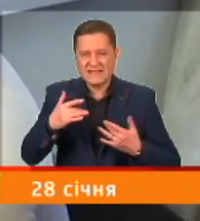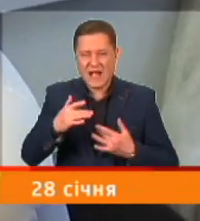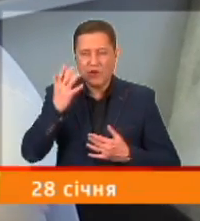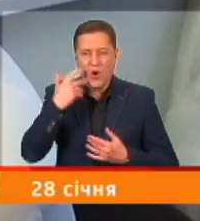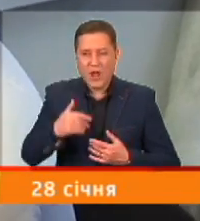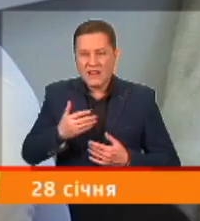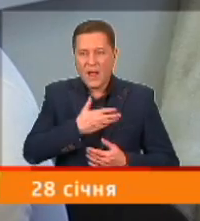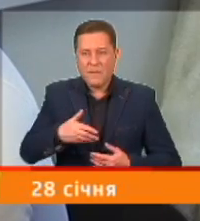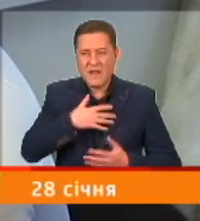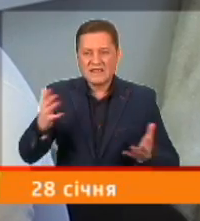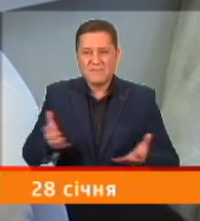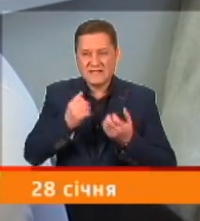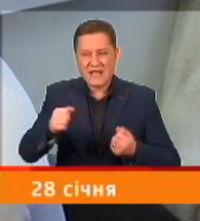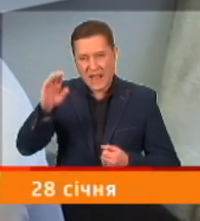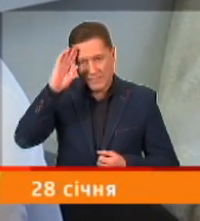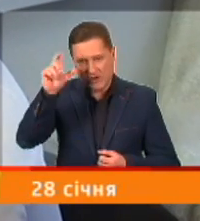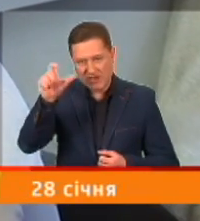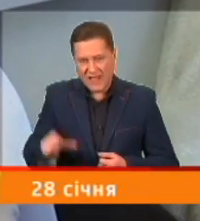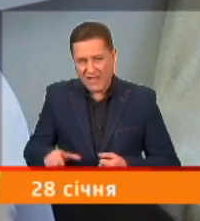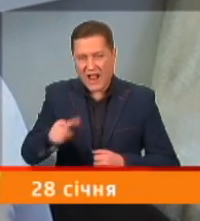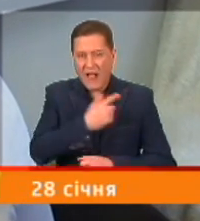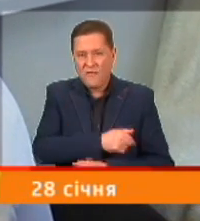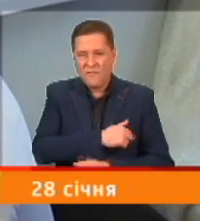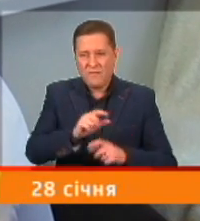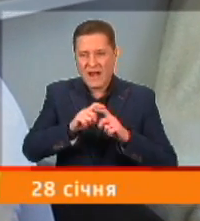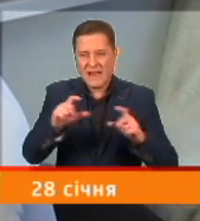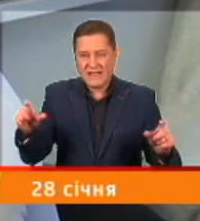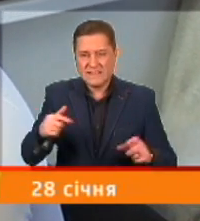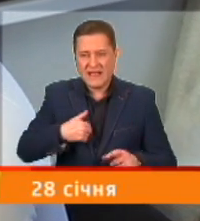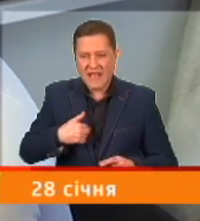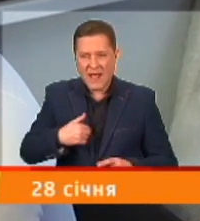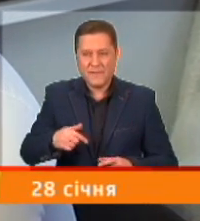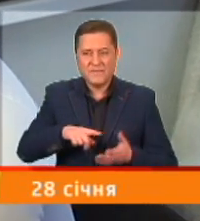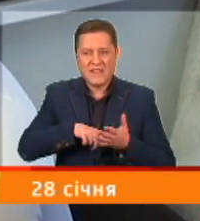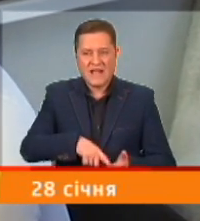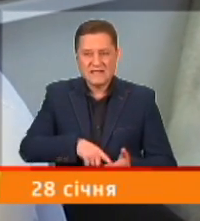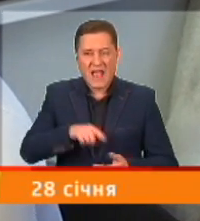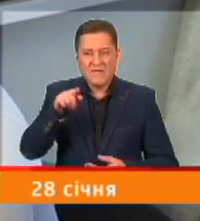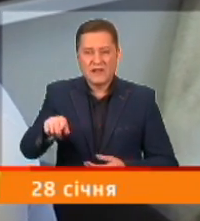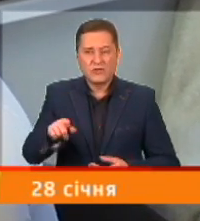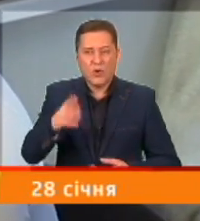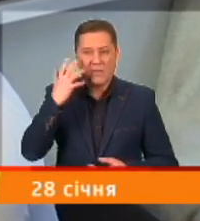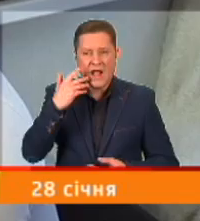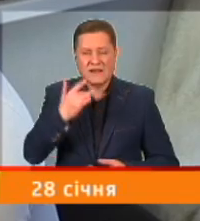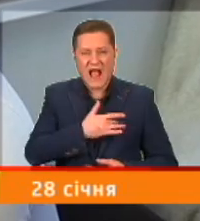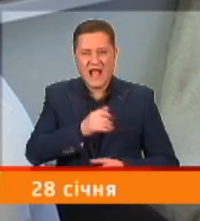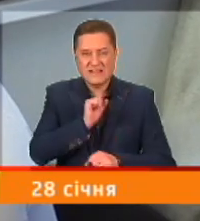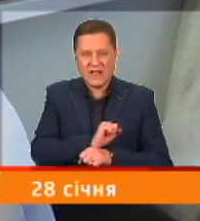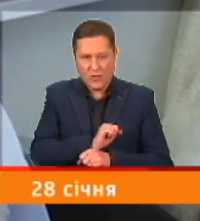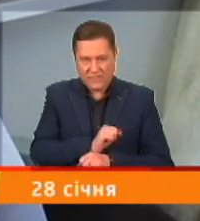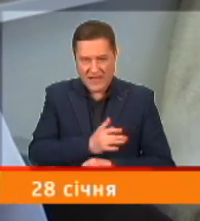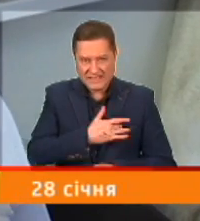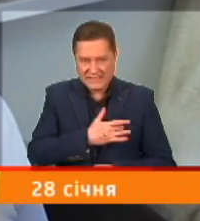условно, ми спасаємо людину там в лікарні. Я навіть наставив на тому, щоб в якийсь момент, коли остановка серця йде, я